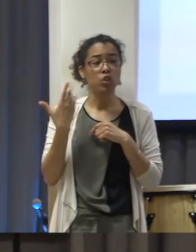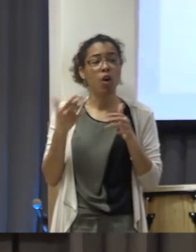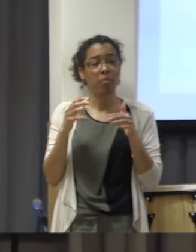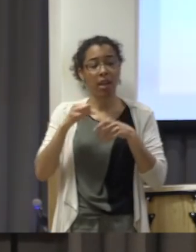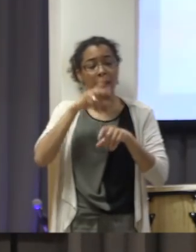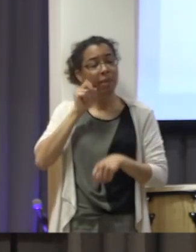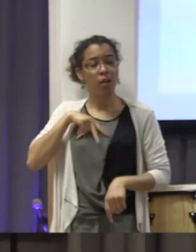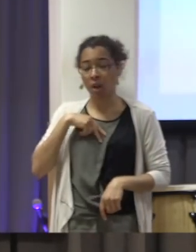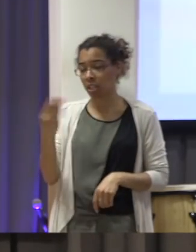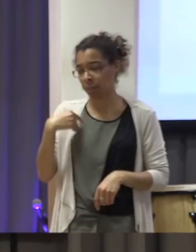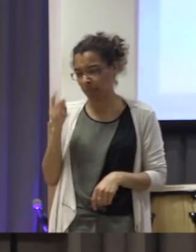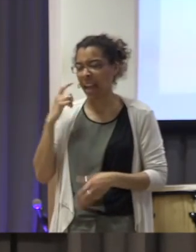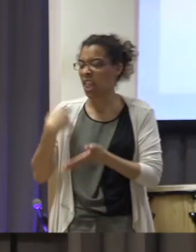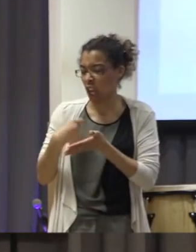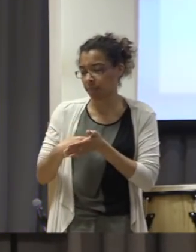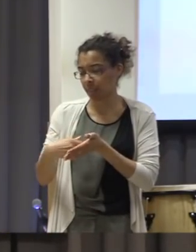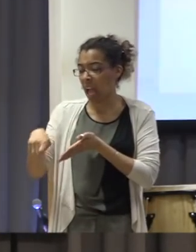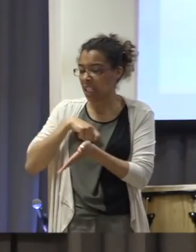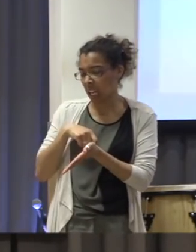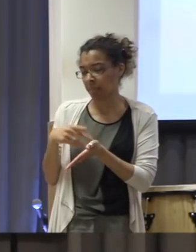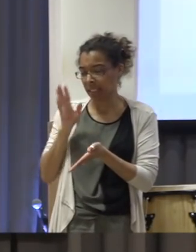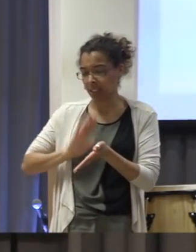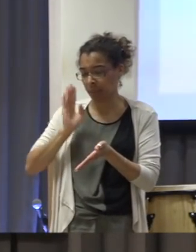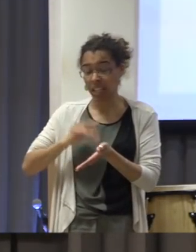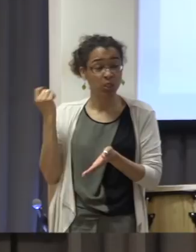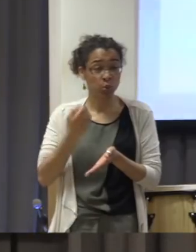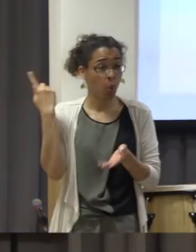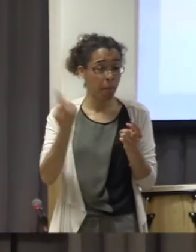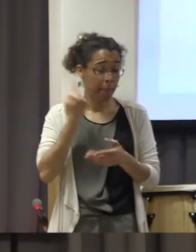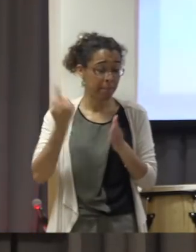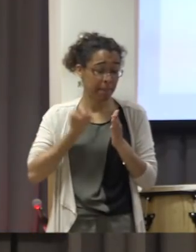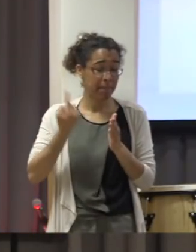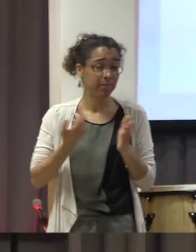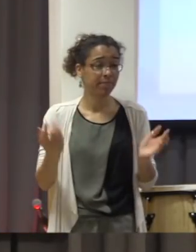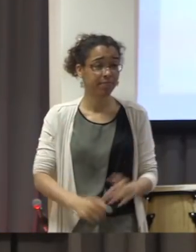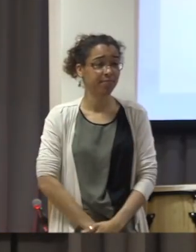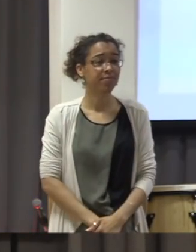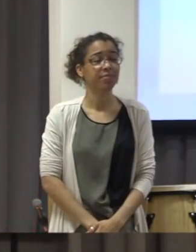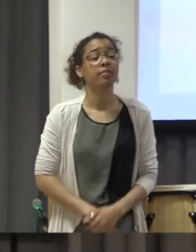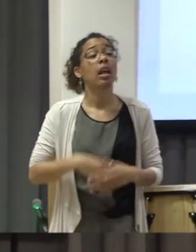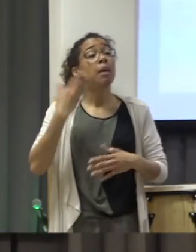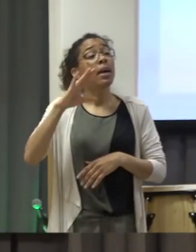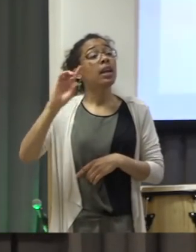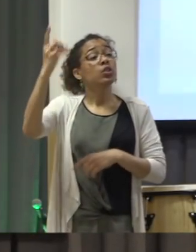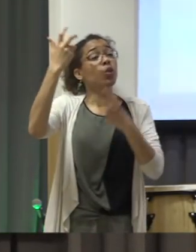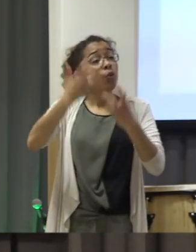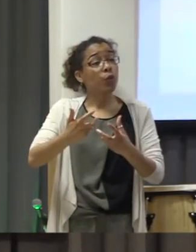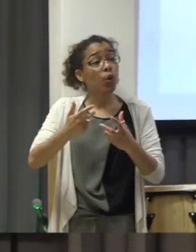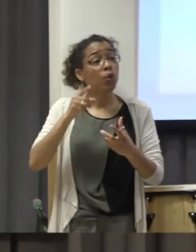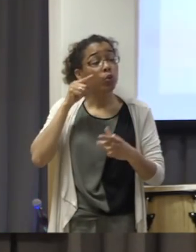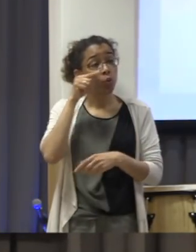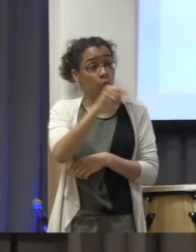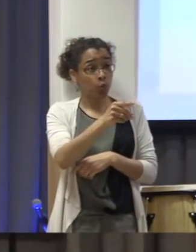donne-moi, achète-moi. Et tout, c'est pareil. Mais Dieu veut que tu